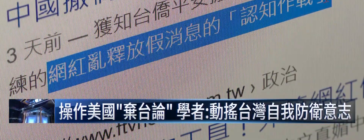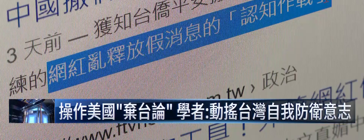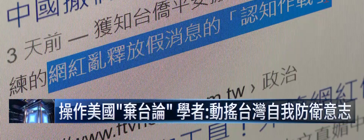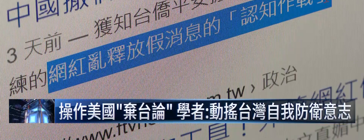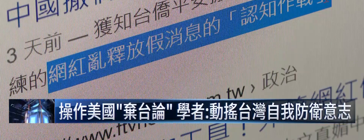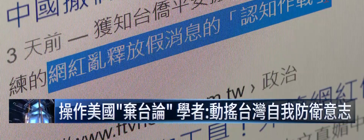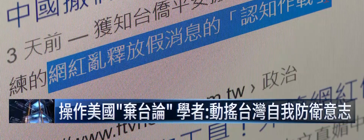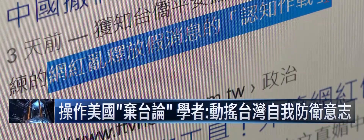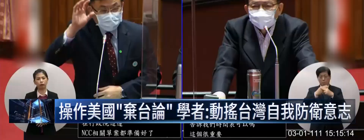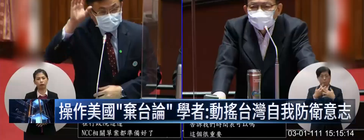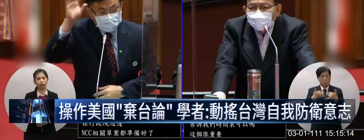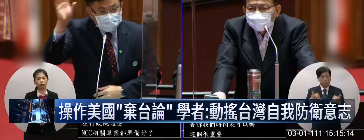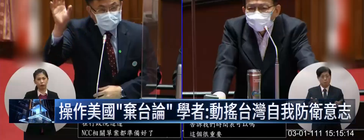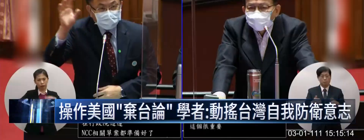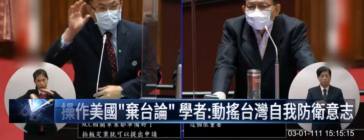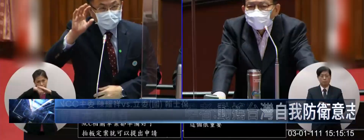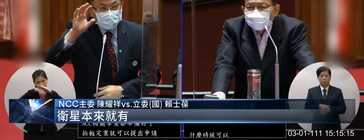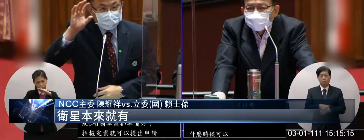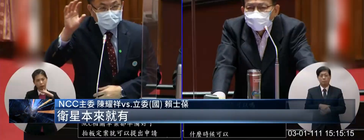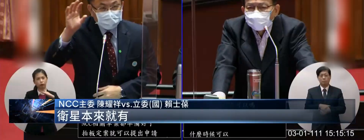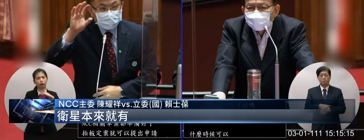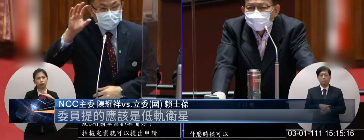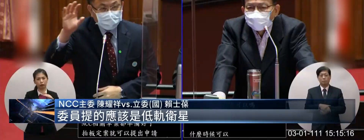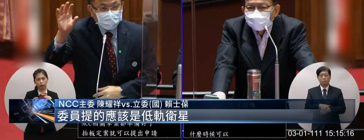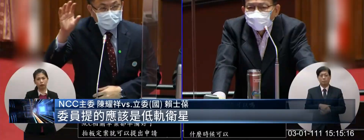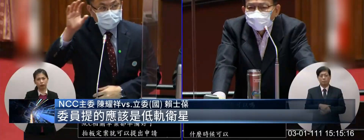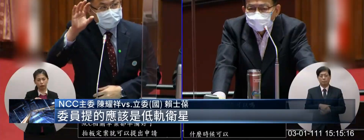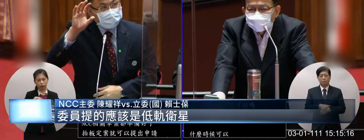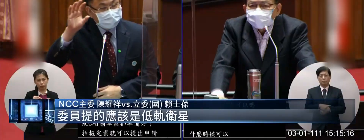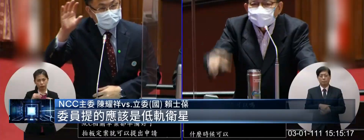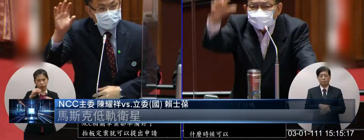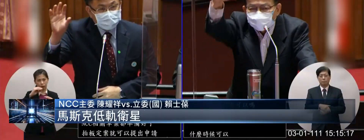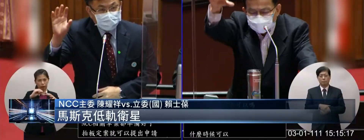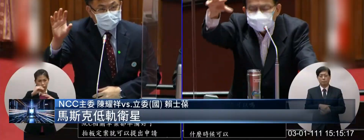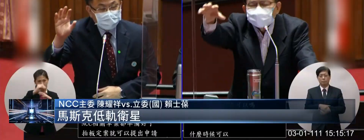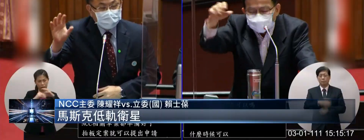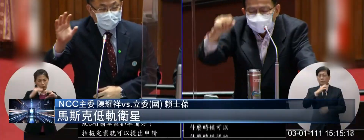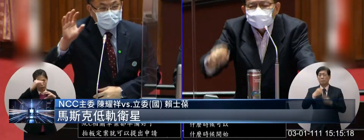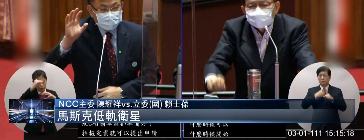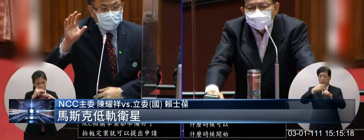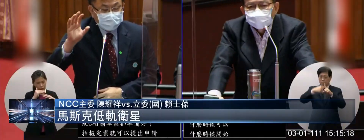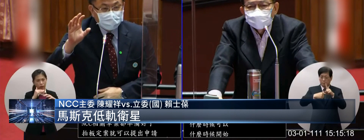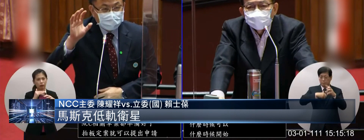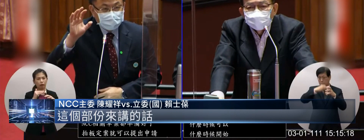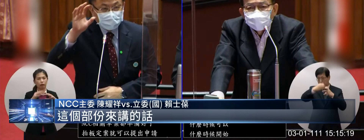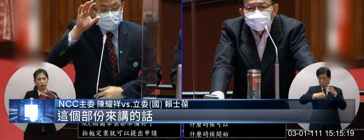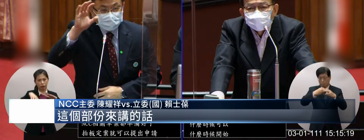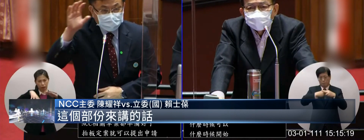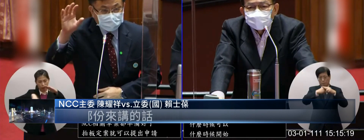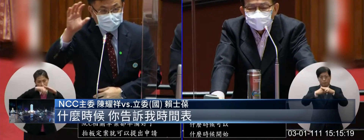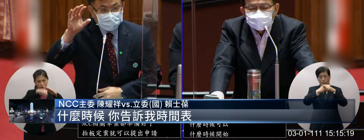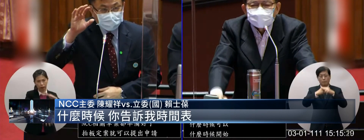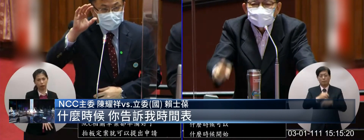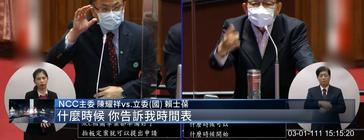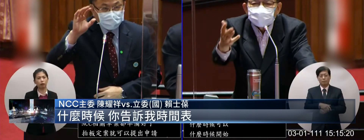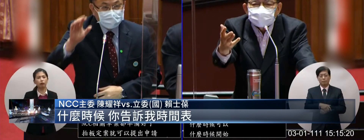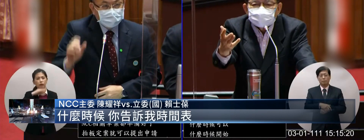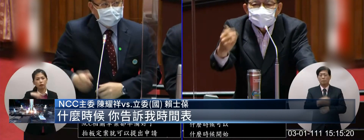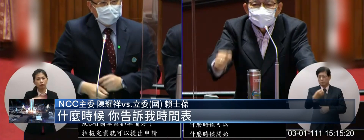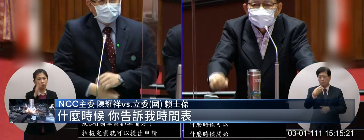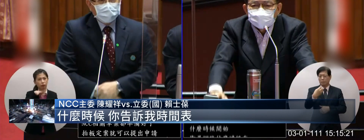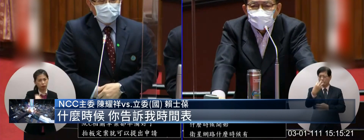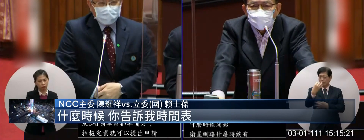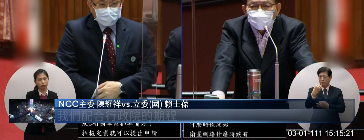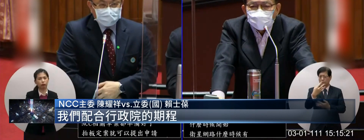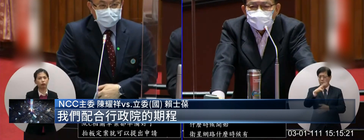湾应如何因应？ 卫星吧，就有委员提的应该是低轨卫星，马斯克 低轨卫星，低轨卫星 这个部分来讲的话，我们等行政 院、这个。怎么说？告诉时